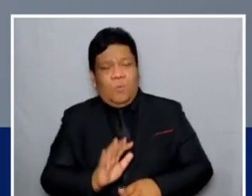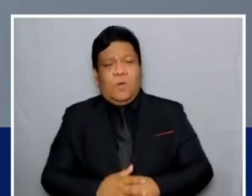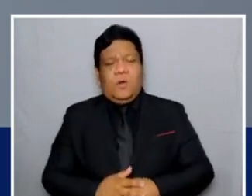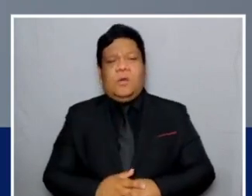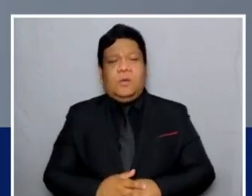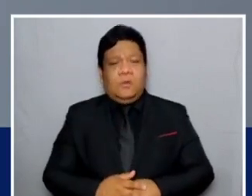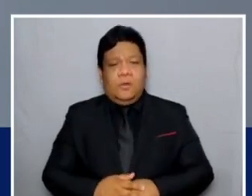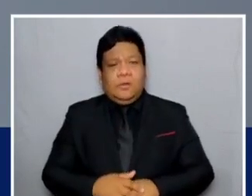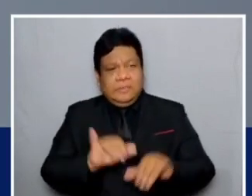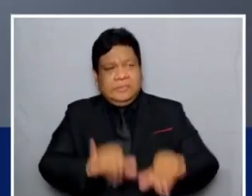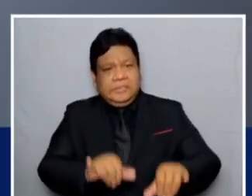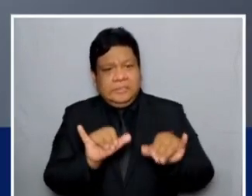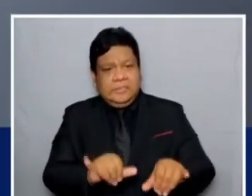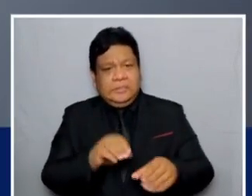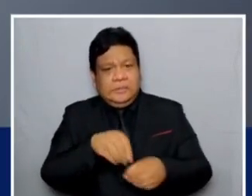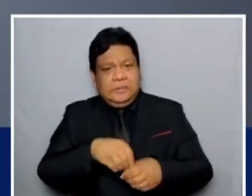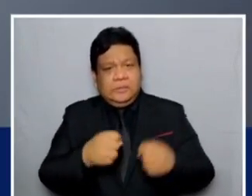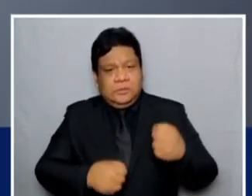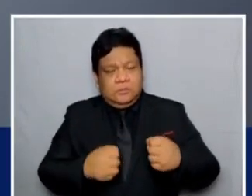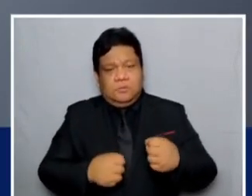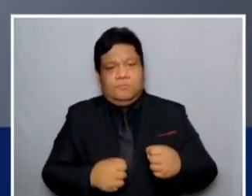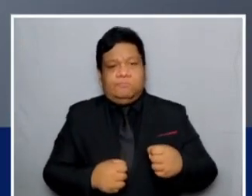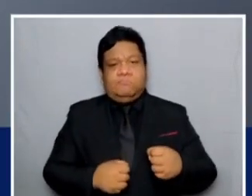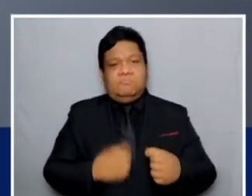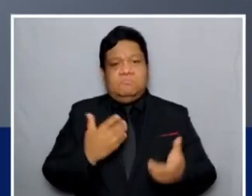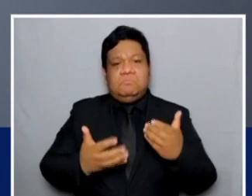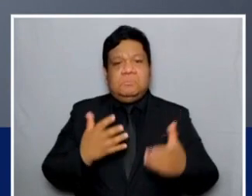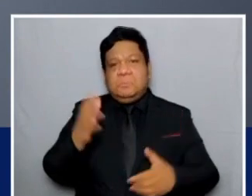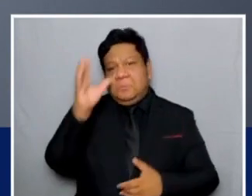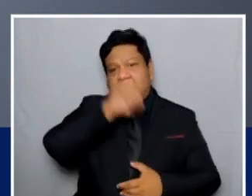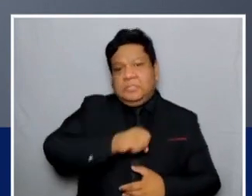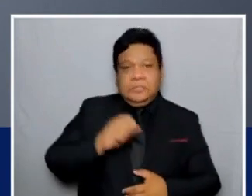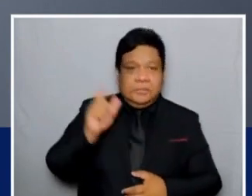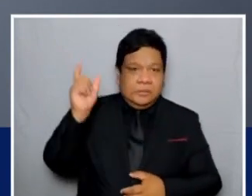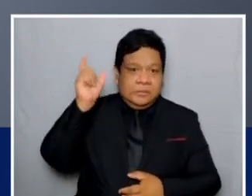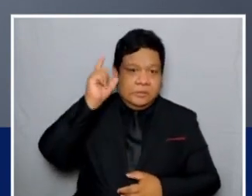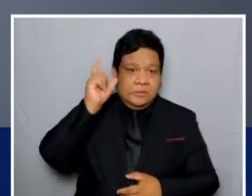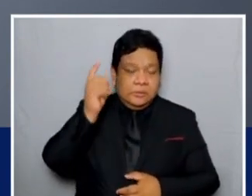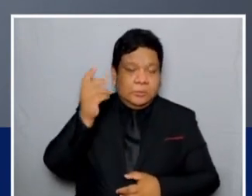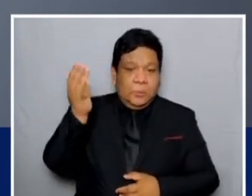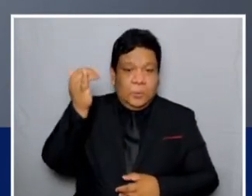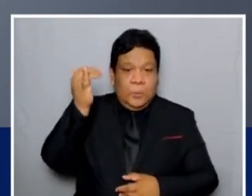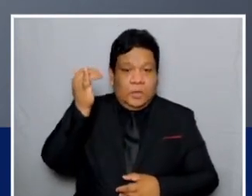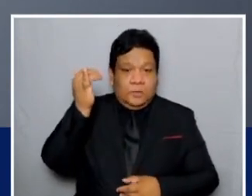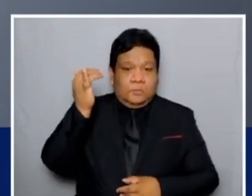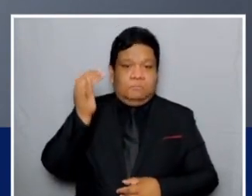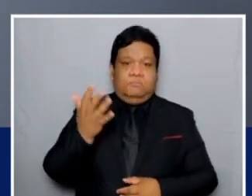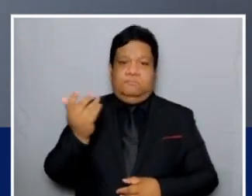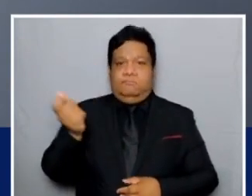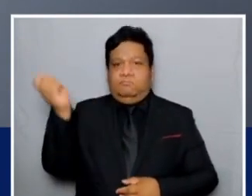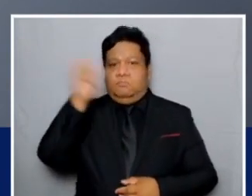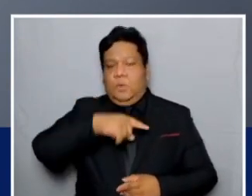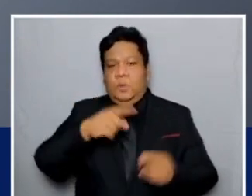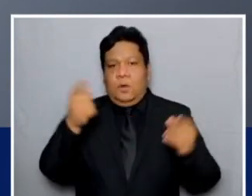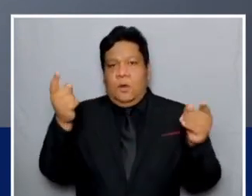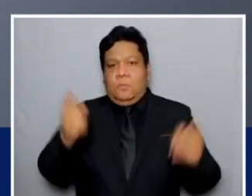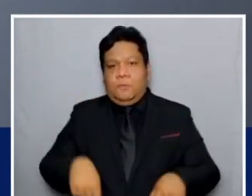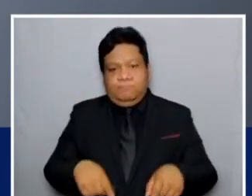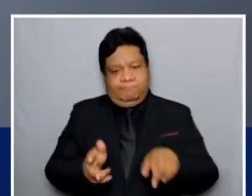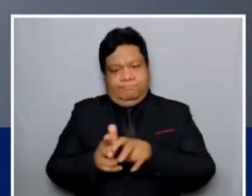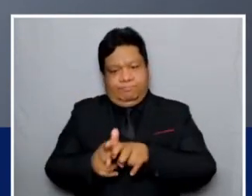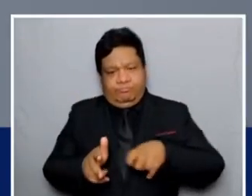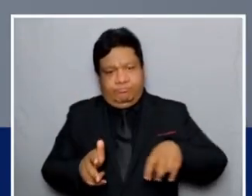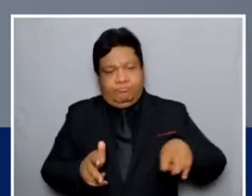Sabi ko, stay inside. Hindi siguro niya ako narinig kasi ang bilis eh. Talagang bumaba siya agad